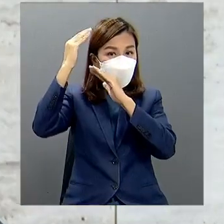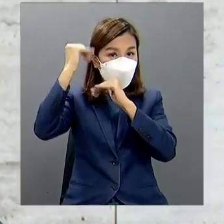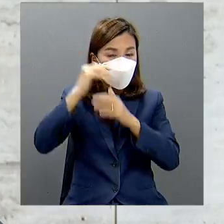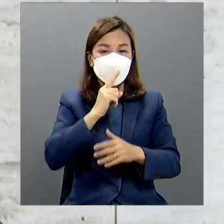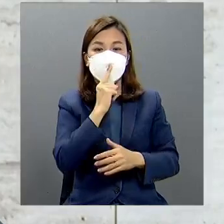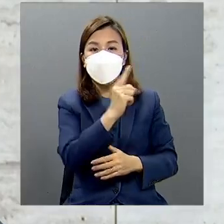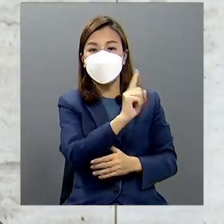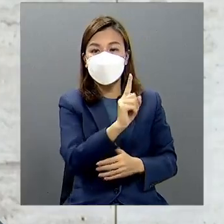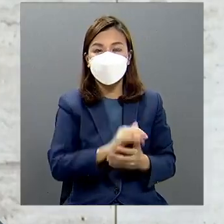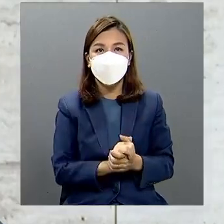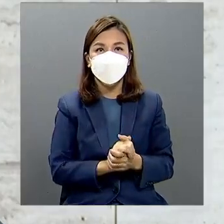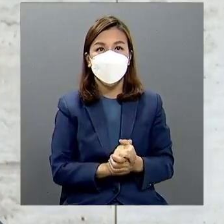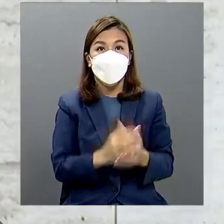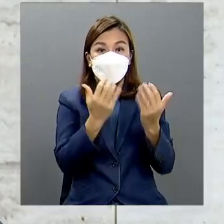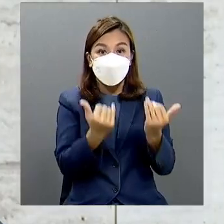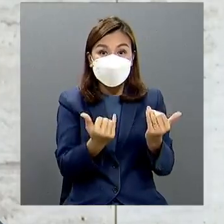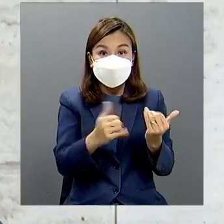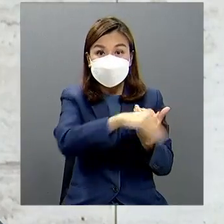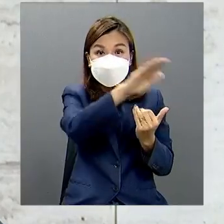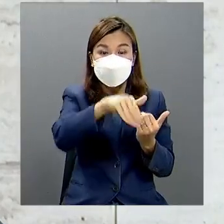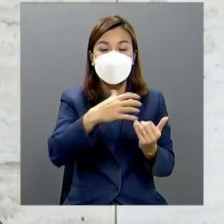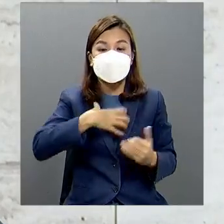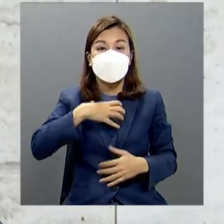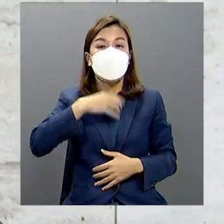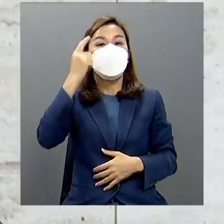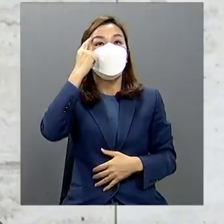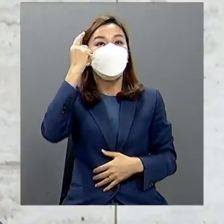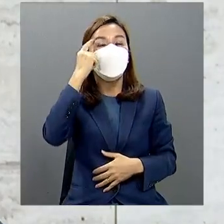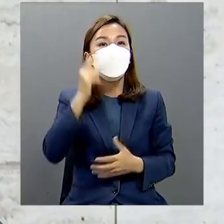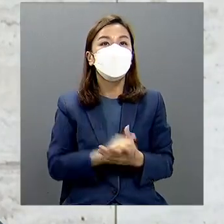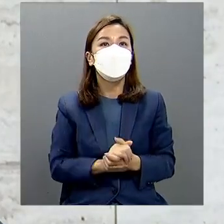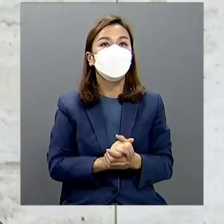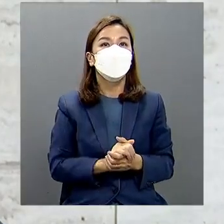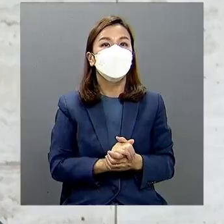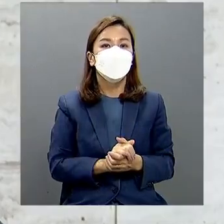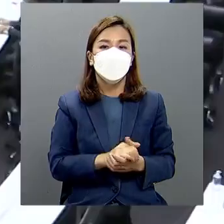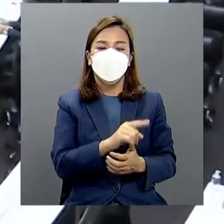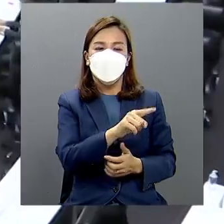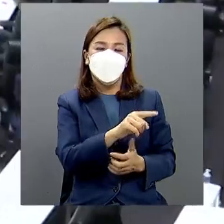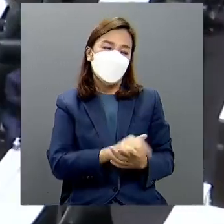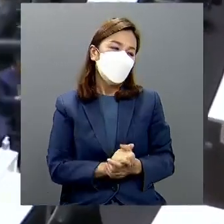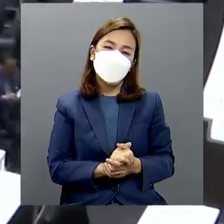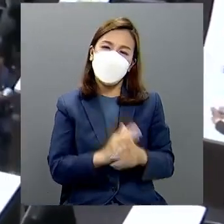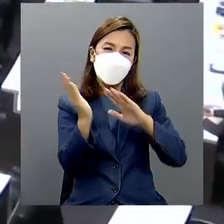ตอนนี้ขนาดนี้มาขาดเนี่ยอยากรู้ว่ามันจะเป็นมวยล้มต้มกระดูกหรือเปล่าก